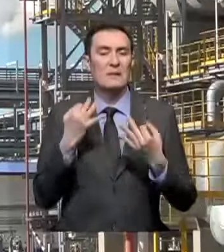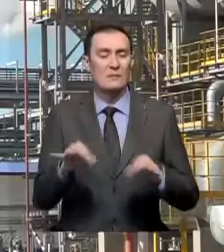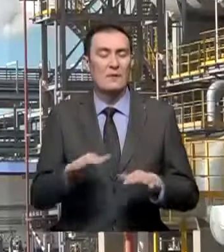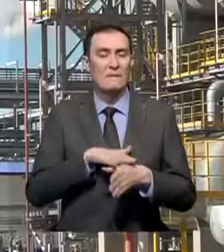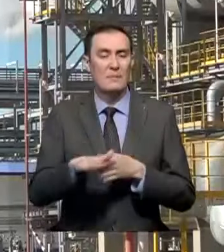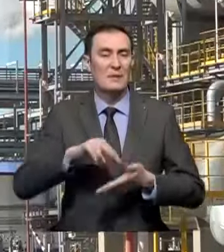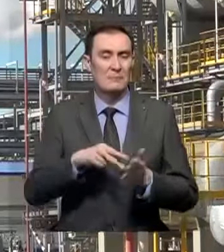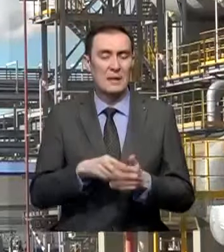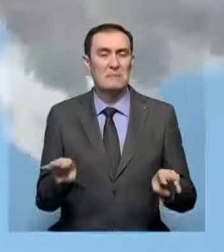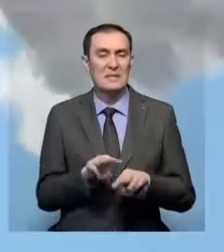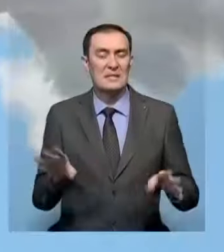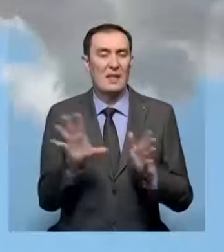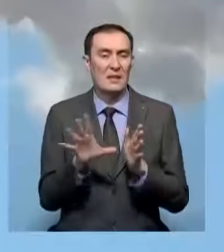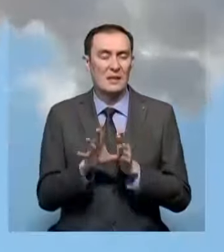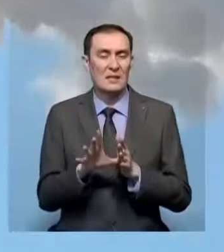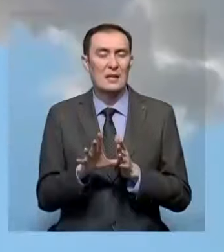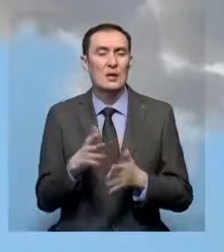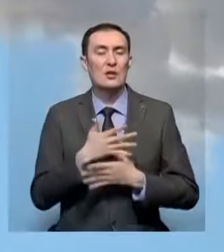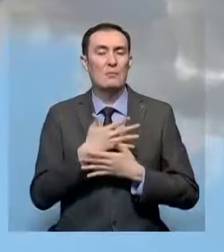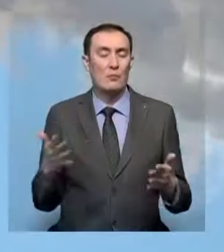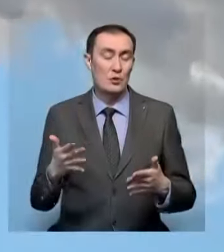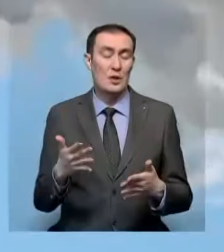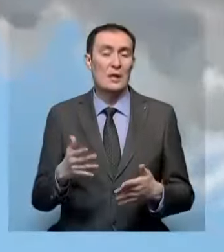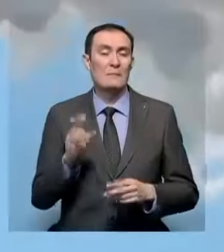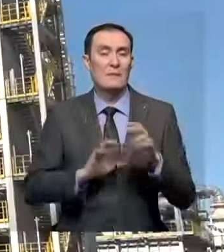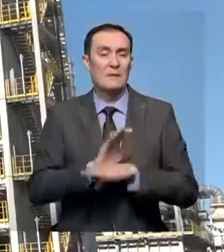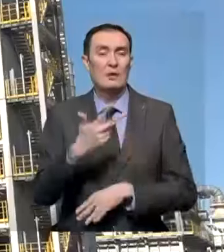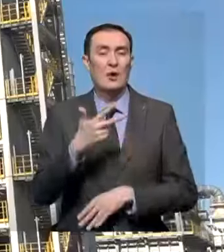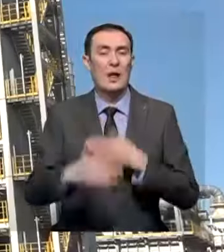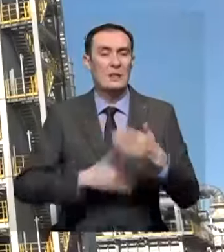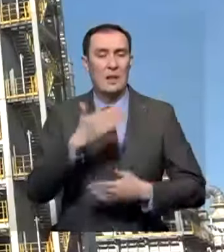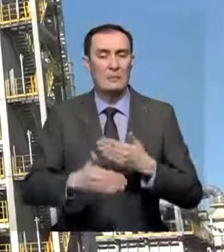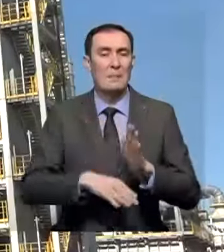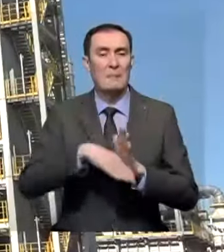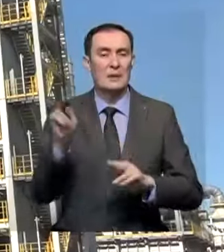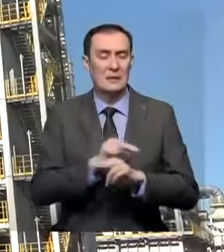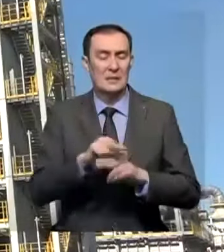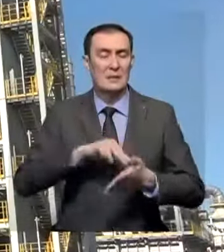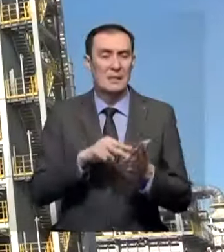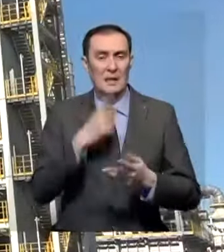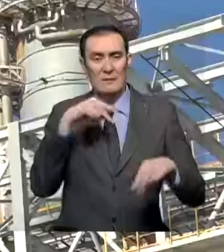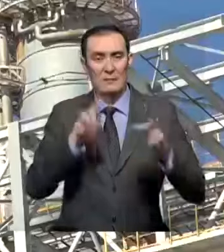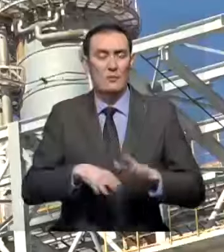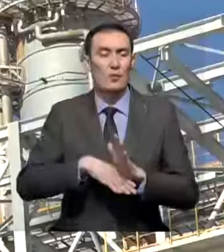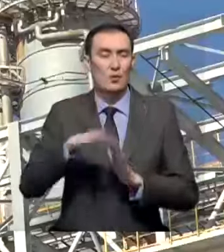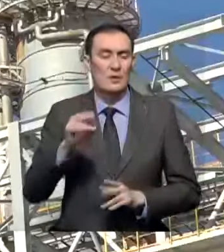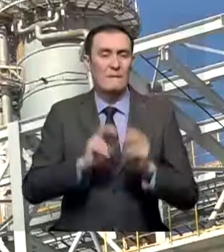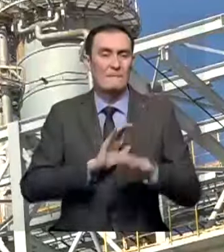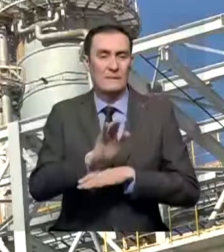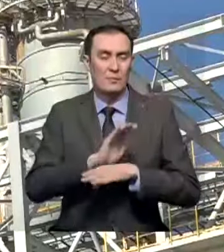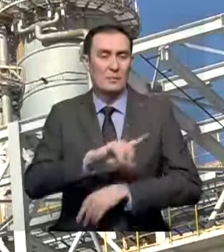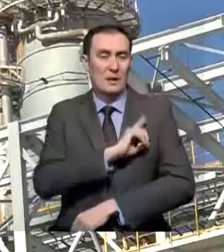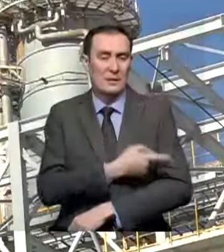позволило выполнить план Министерства энергетики сверхнормы. Проведенные на заводе трехэтапной модернизации ежегодные плановые проверки улучшили